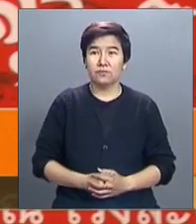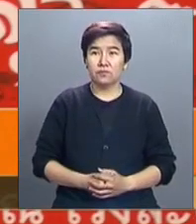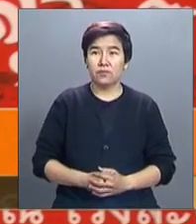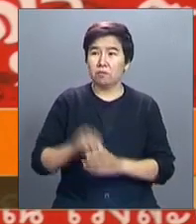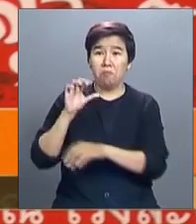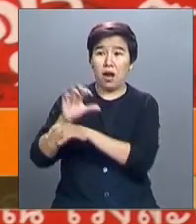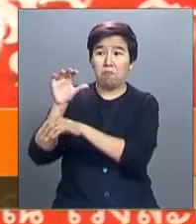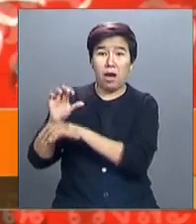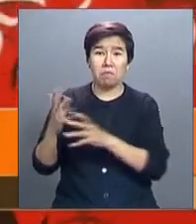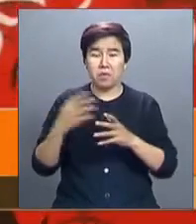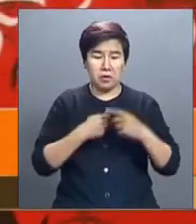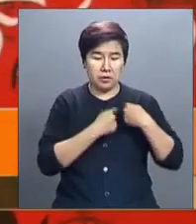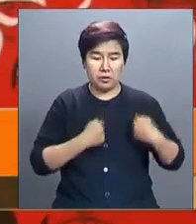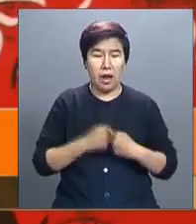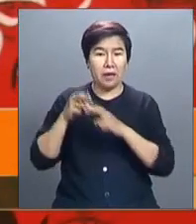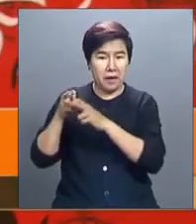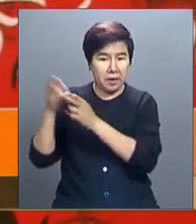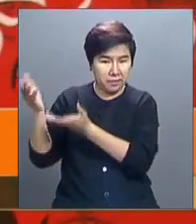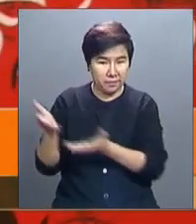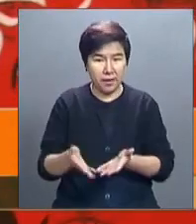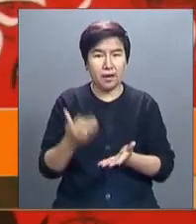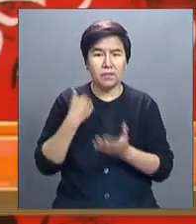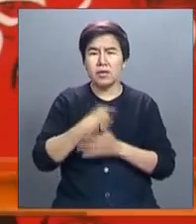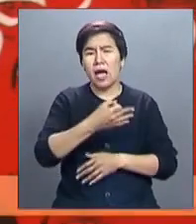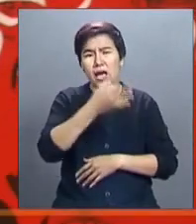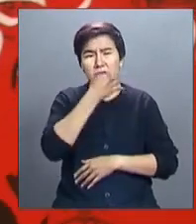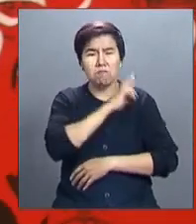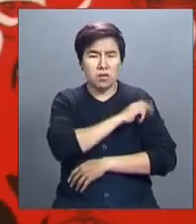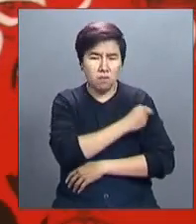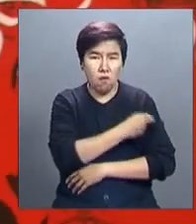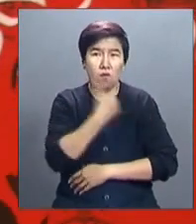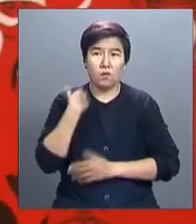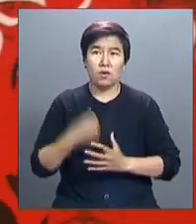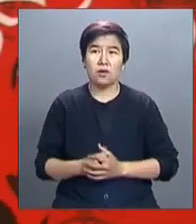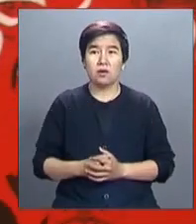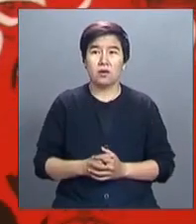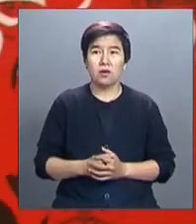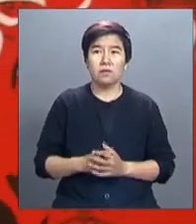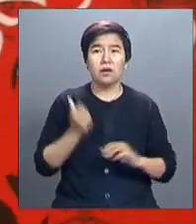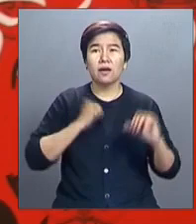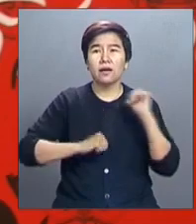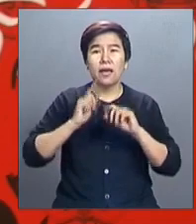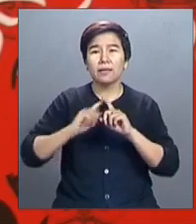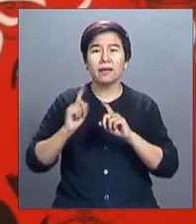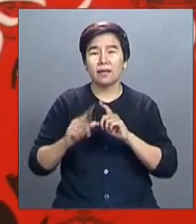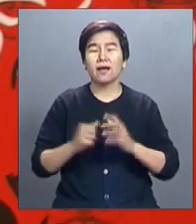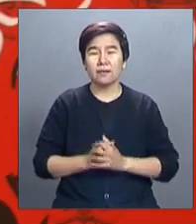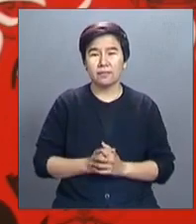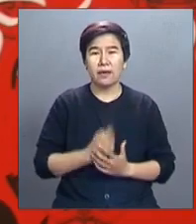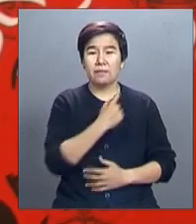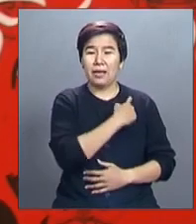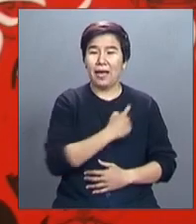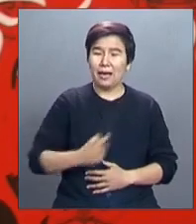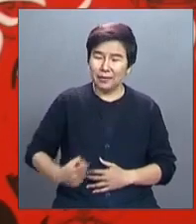าคุณนะเขามาด้วยใจเขาเองนะหมอก็มีแต่หมอเนี่ยจะมาเรียนเป็นตัวพระบ้างอะไรบ้างไงฮะแล้วแต่เขาจะชอบเขาเรื่องเขาเรียนเ